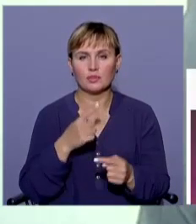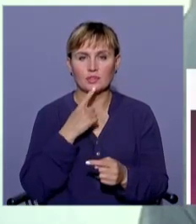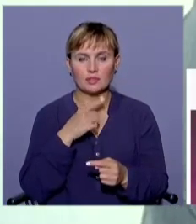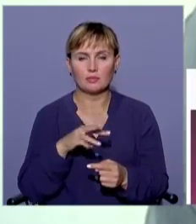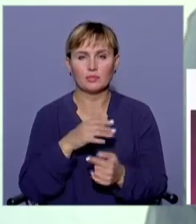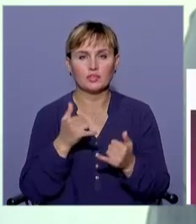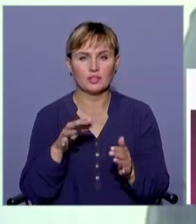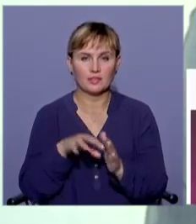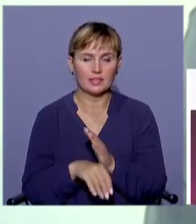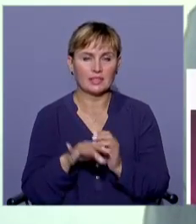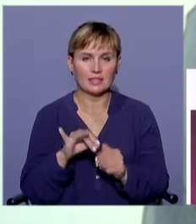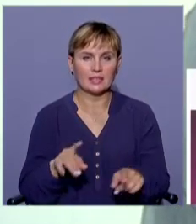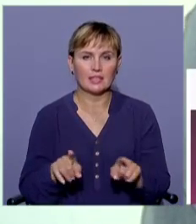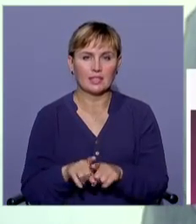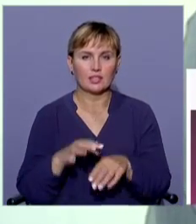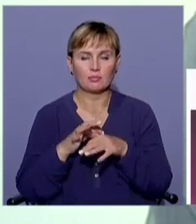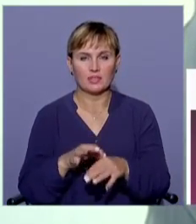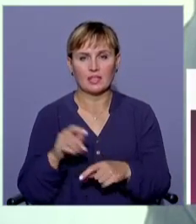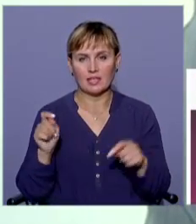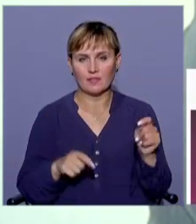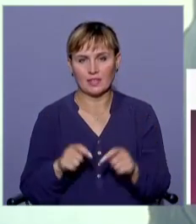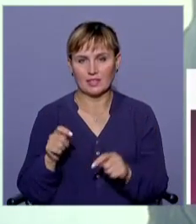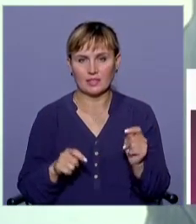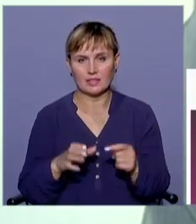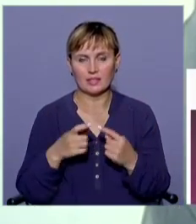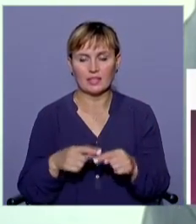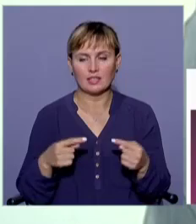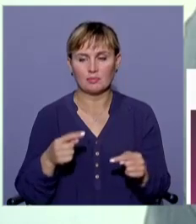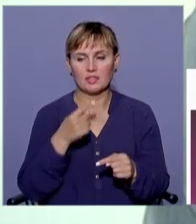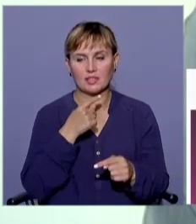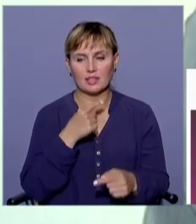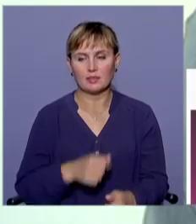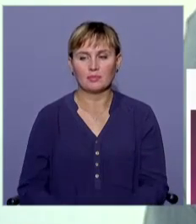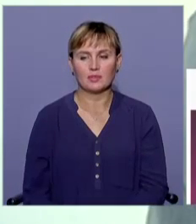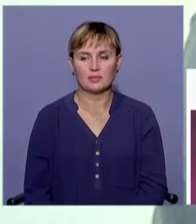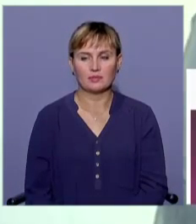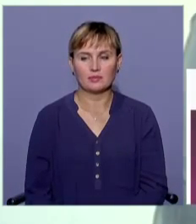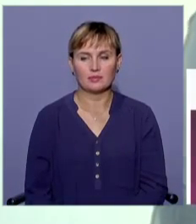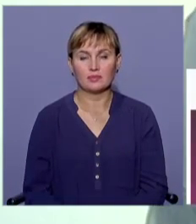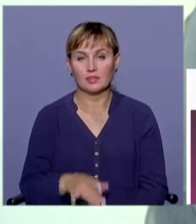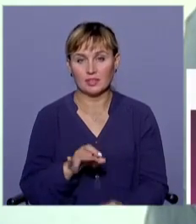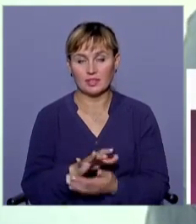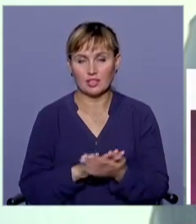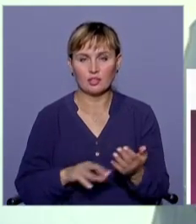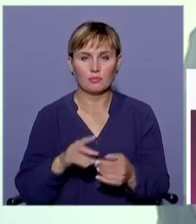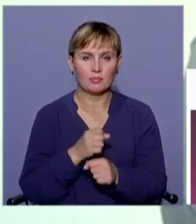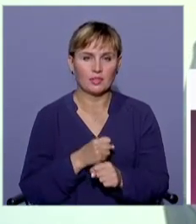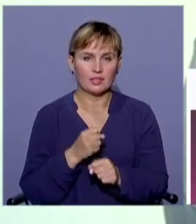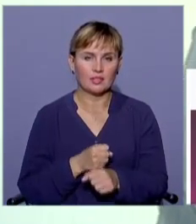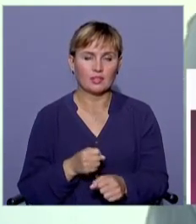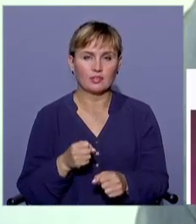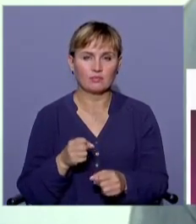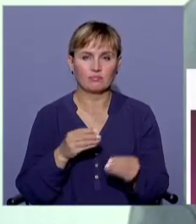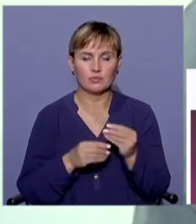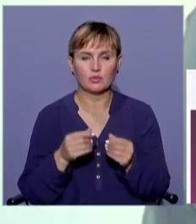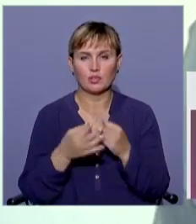это. И также проведение конференций с разными языками. Ну и в дальнейшем мы прорабатываем искусственный разум, где-то к